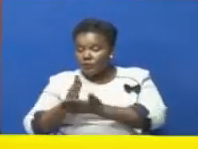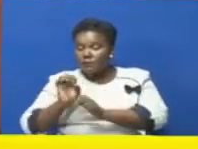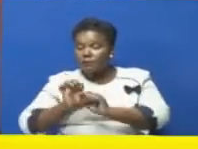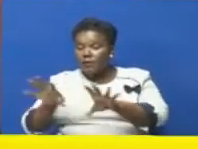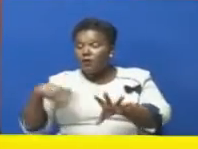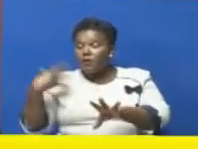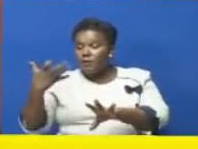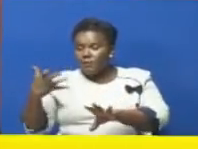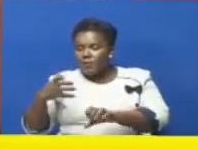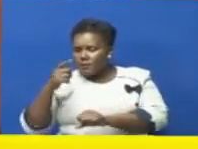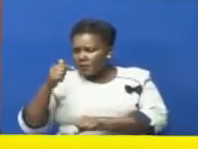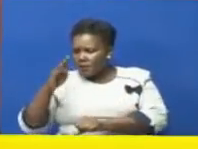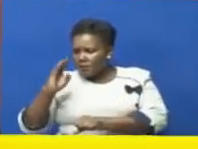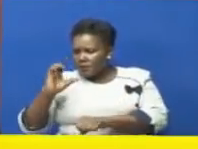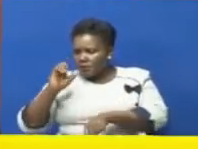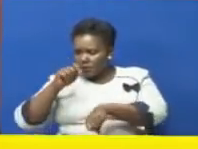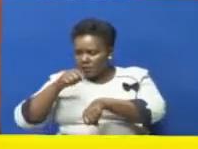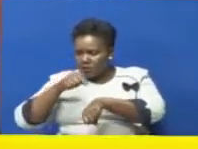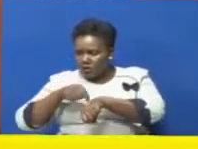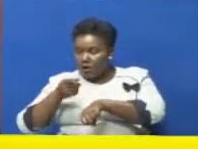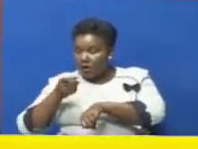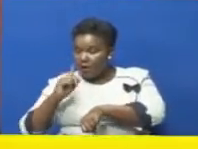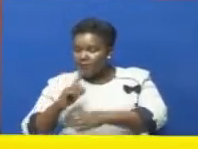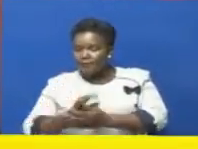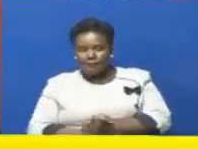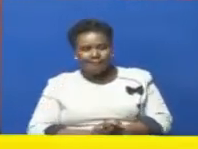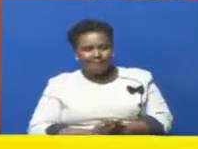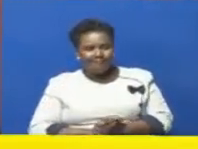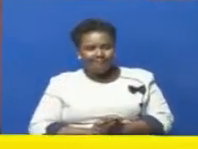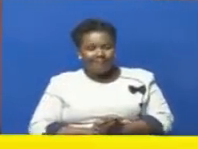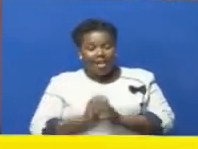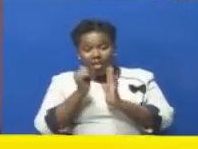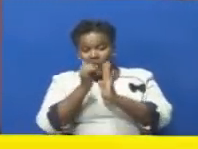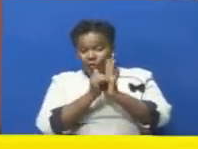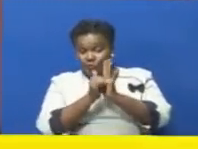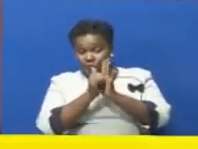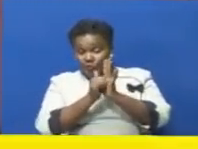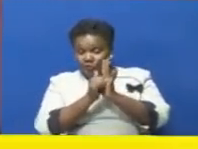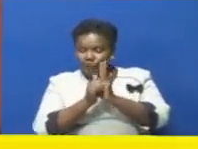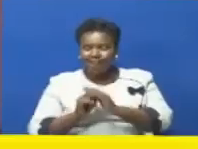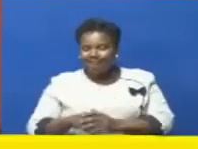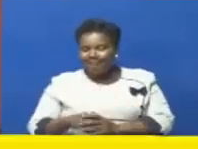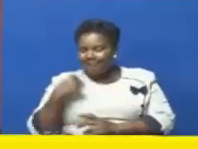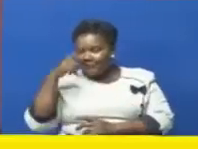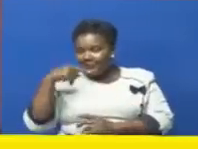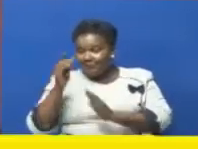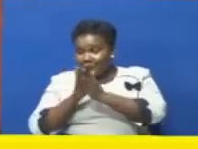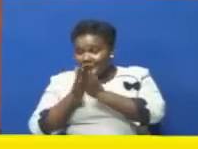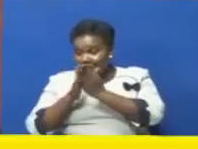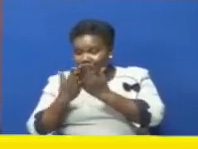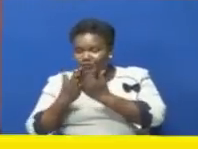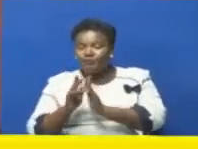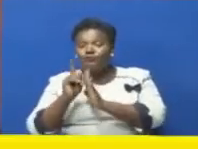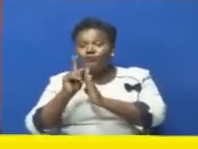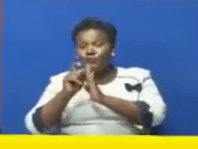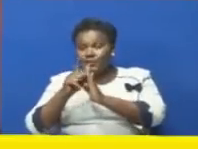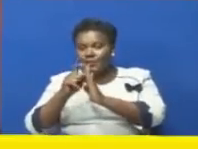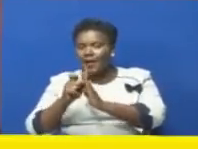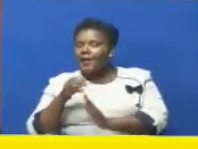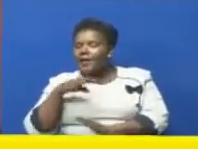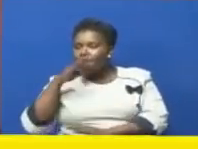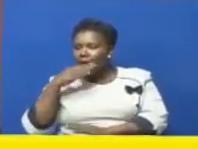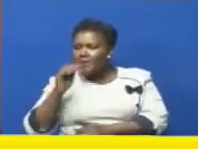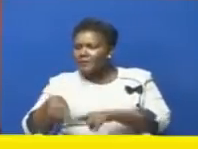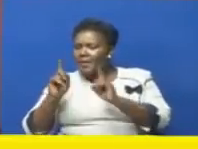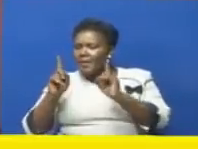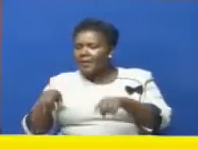online katika YouTube ambapo tunapatikana mubashara, lakini vile vile katika Instagram, Facebook na Twitter ambapo unaweza kupata taarifa kemkem ambazo pia